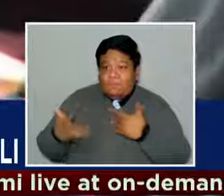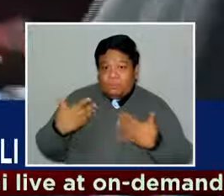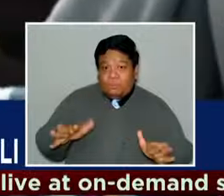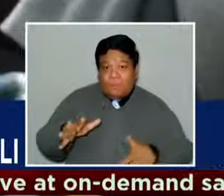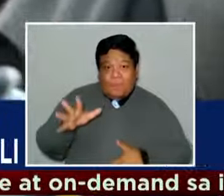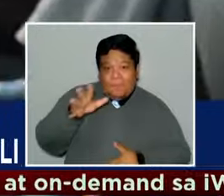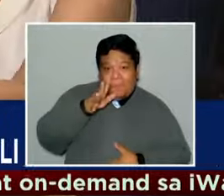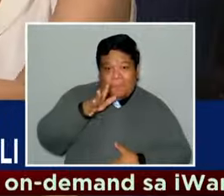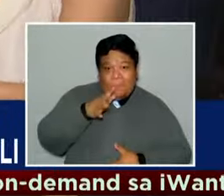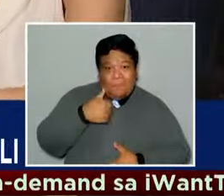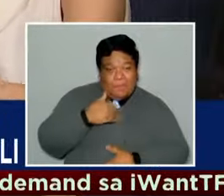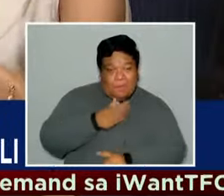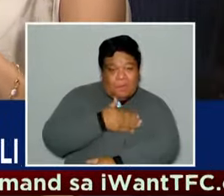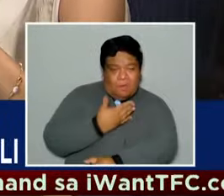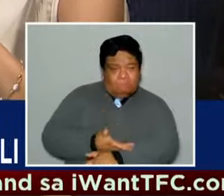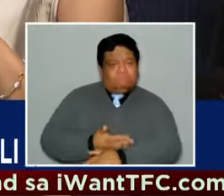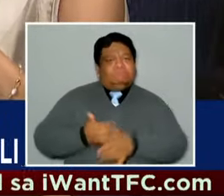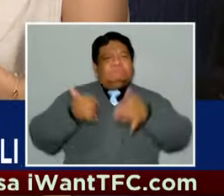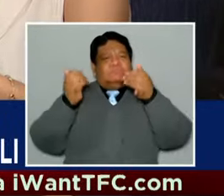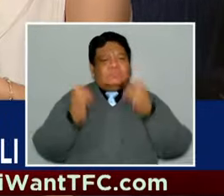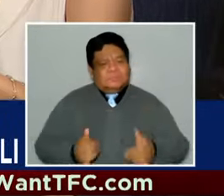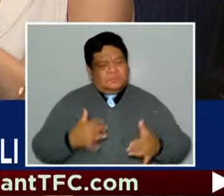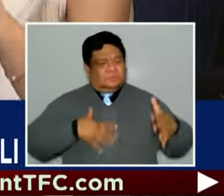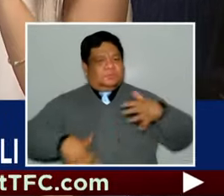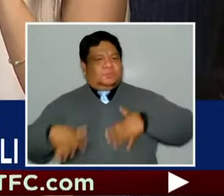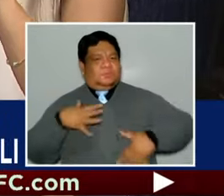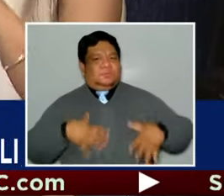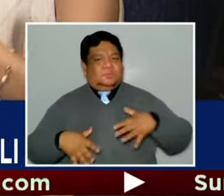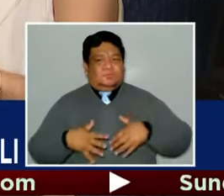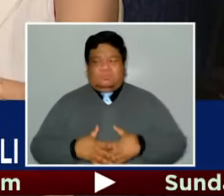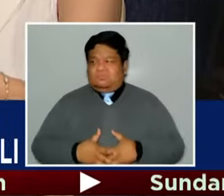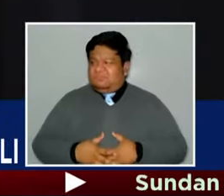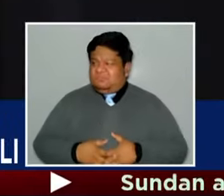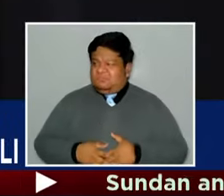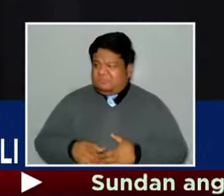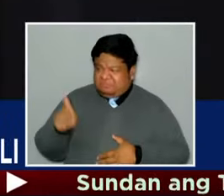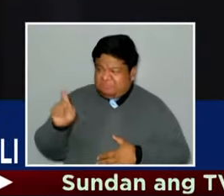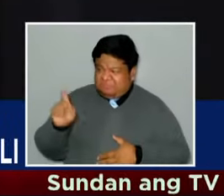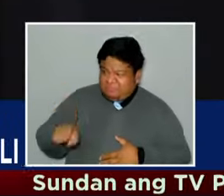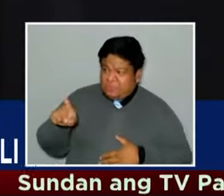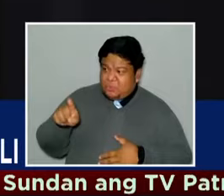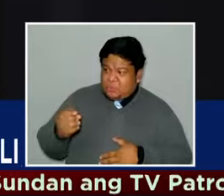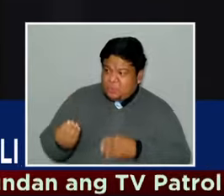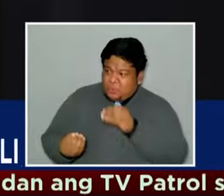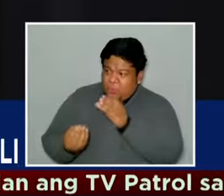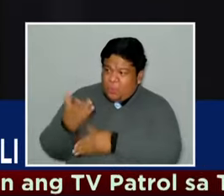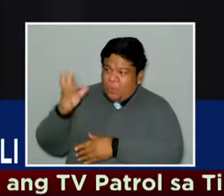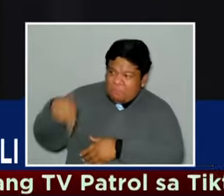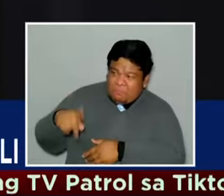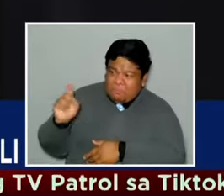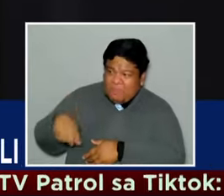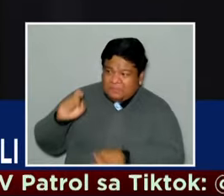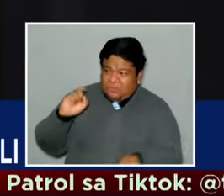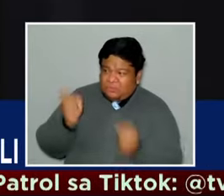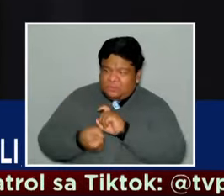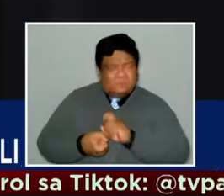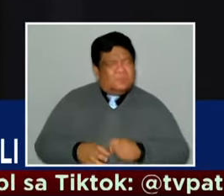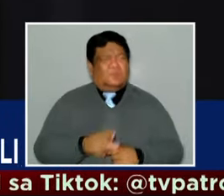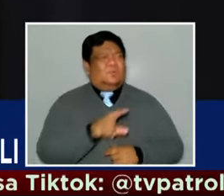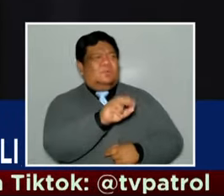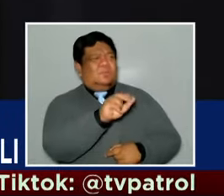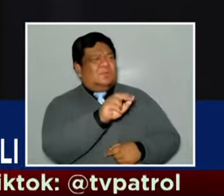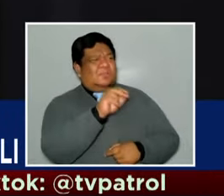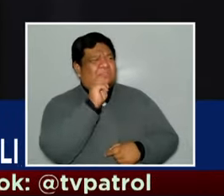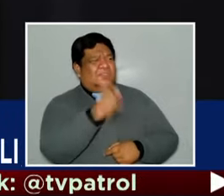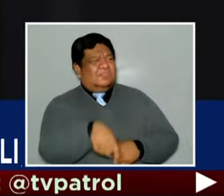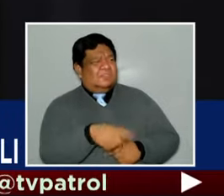kanyang pormahan. Did you have to grow up? Or did you have to change a bit? Hindi. Ayoko ng ganun kasi. Parang kung